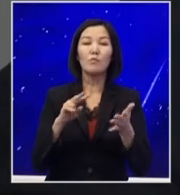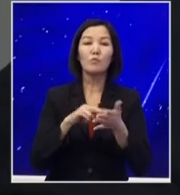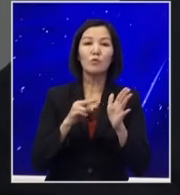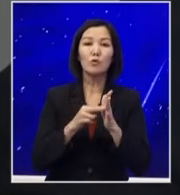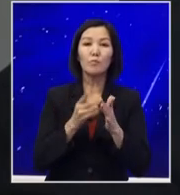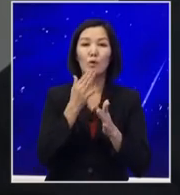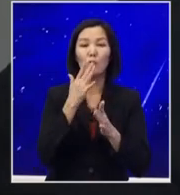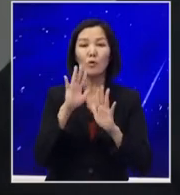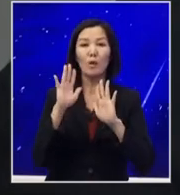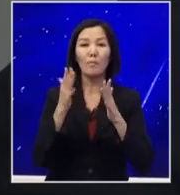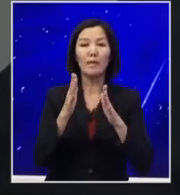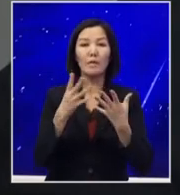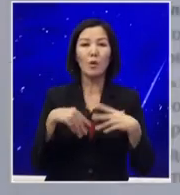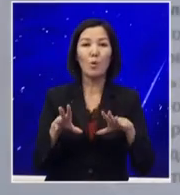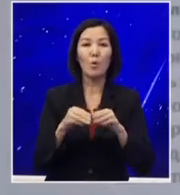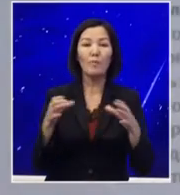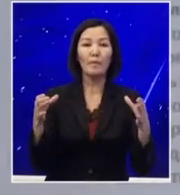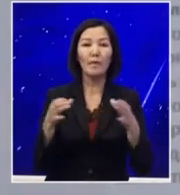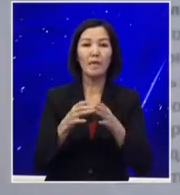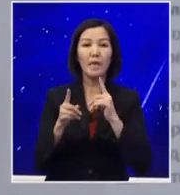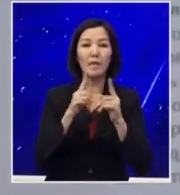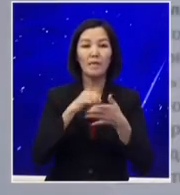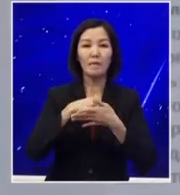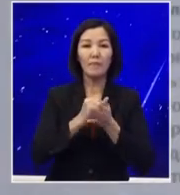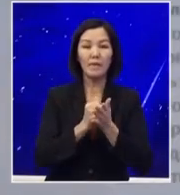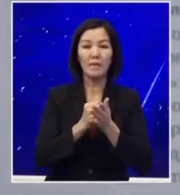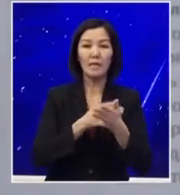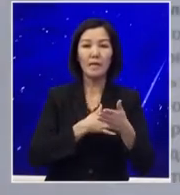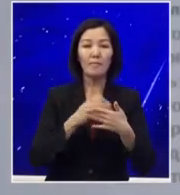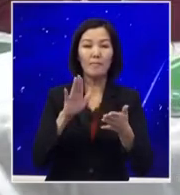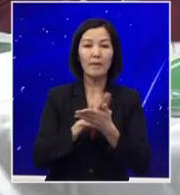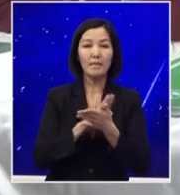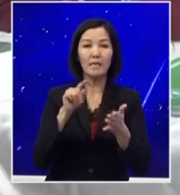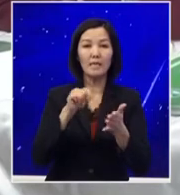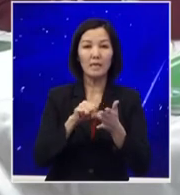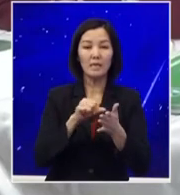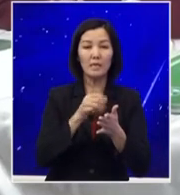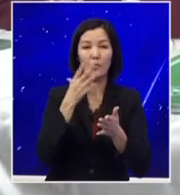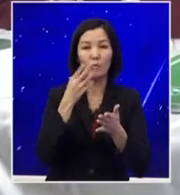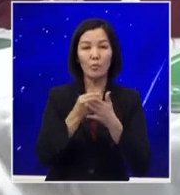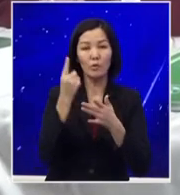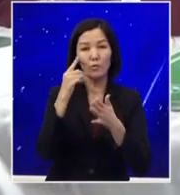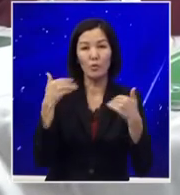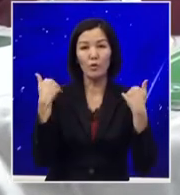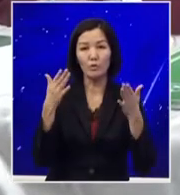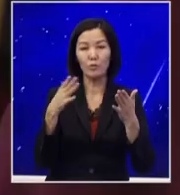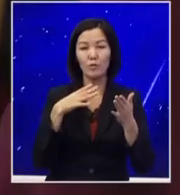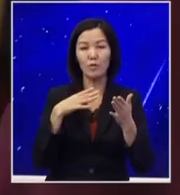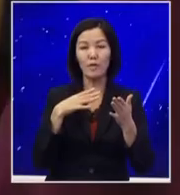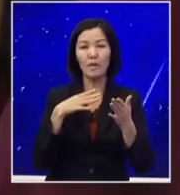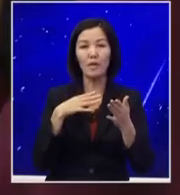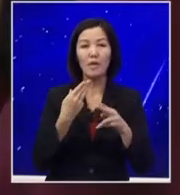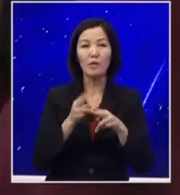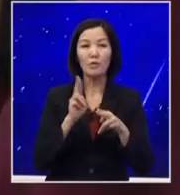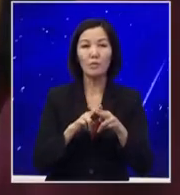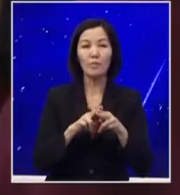жанынан құрылатын қоғамдық кеңесте бекітілмек. Оған жергілікті белсенділерді қатысып, пікірлері тыңдалуы тиіс деген ұсыныс айтылды.